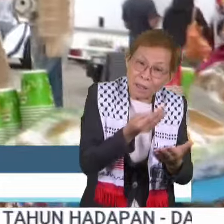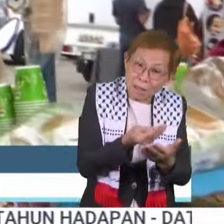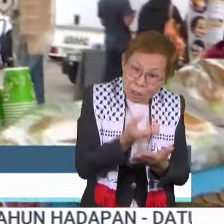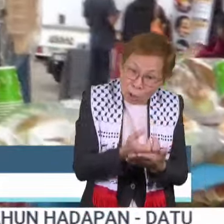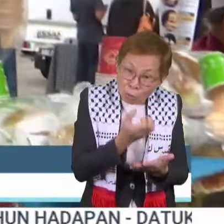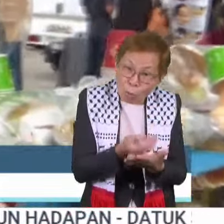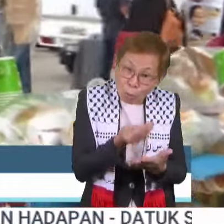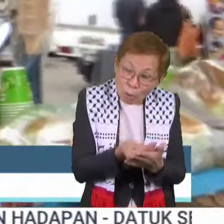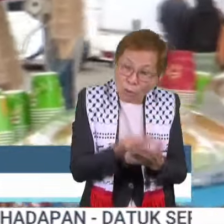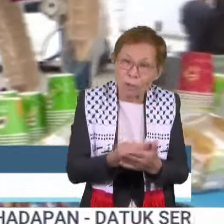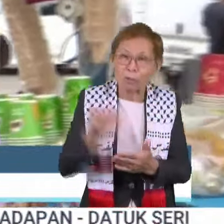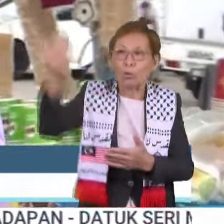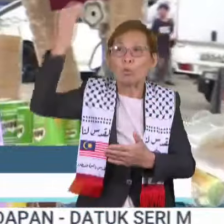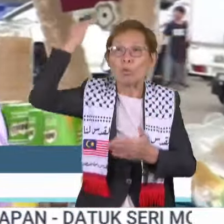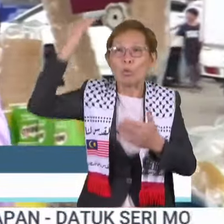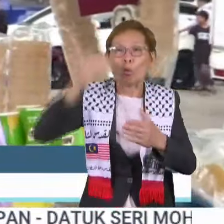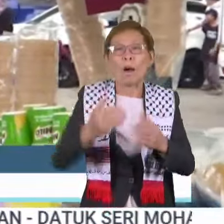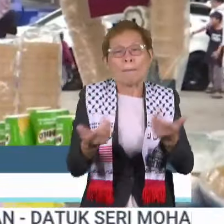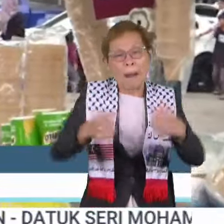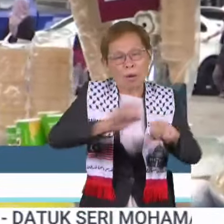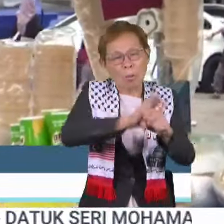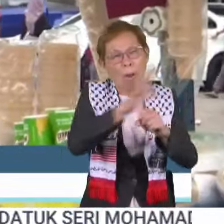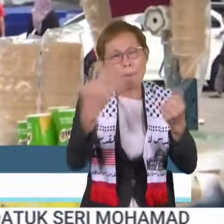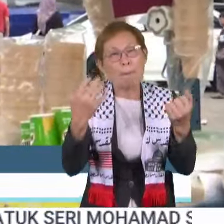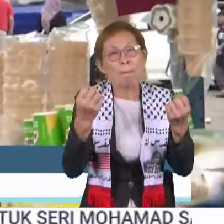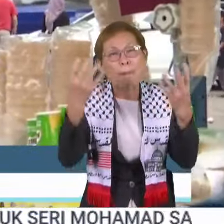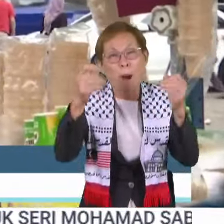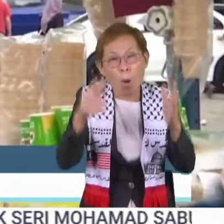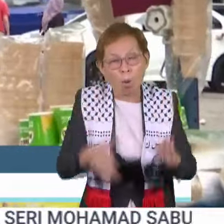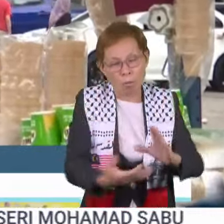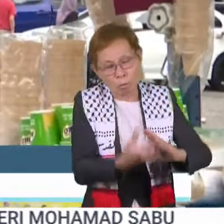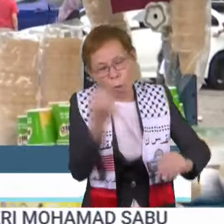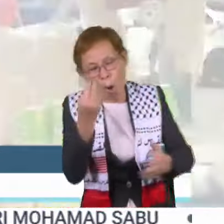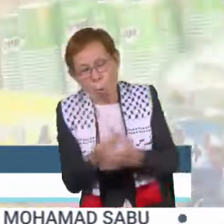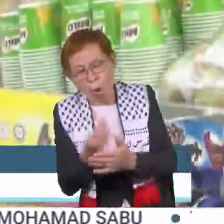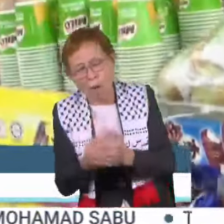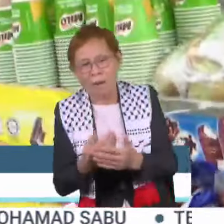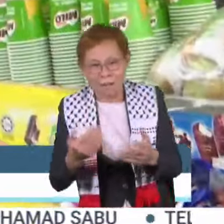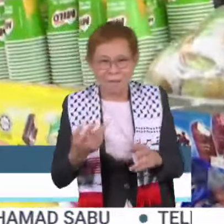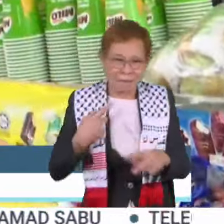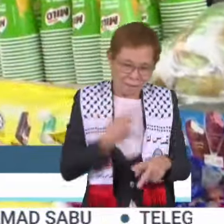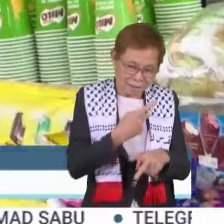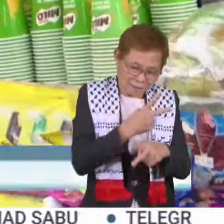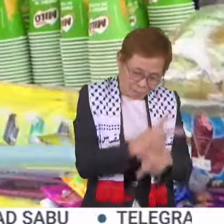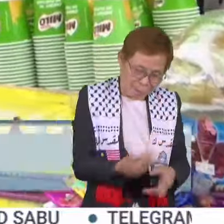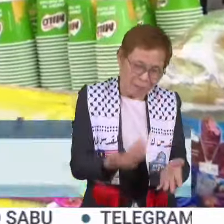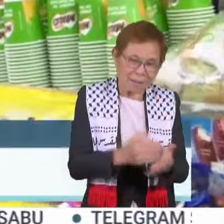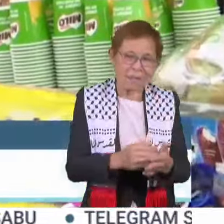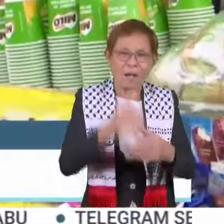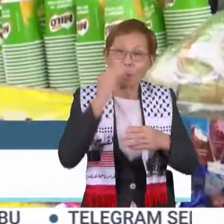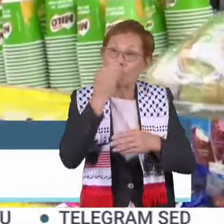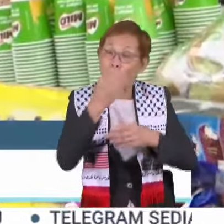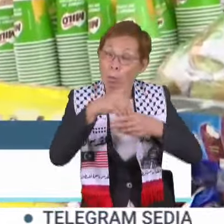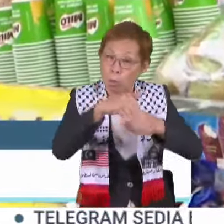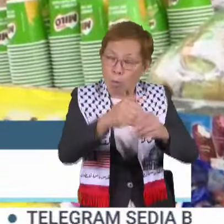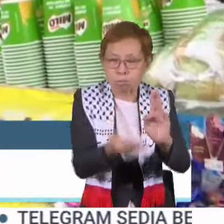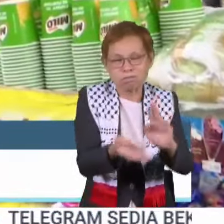lepas ramai yang buat pengeluaran so inilah peluang kami untuk simpan semula dividen pada tahun ini